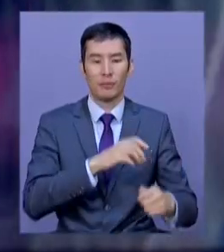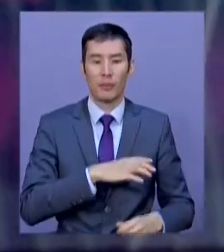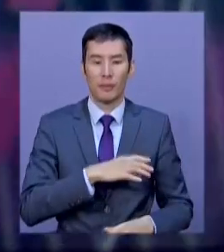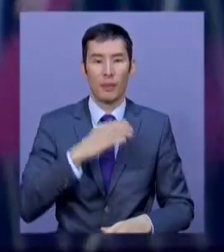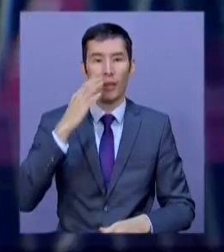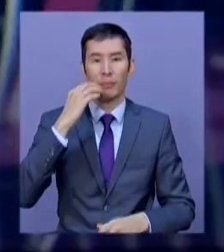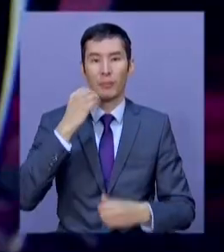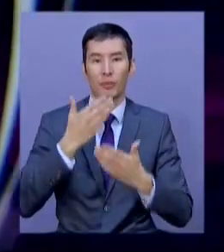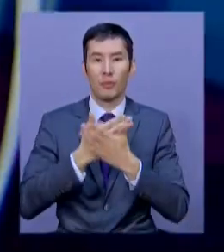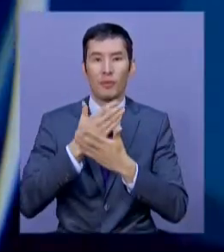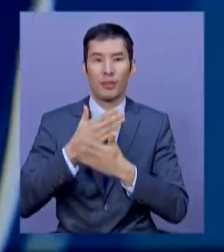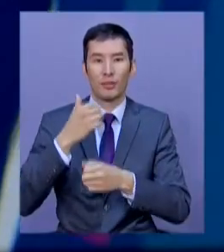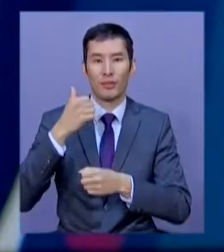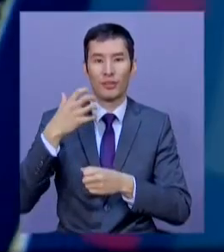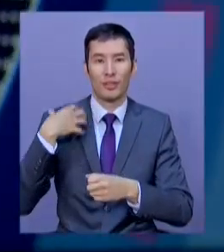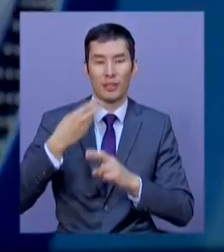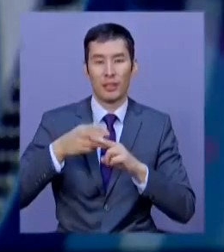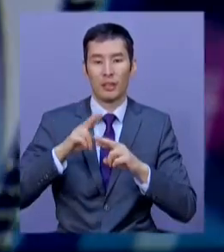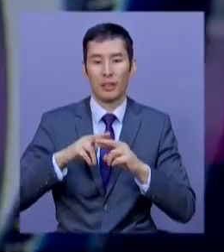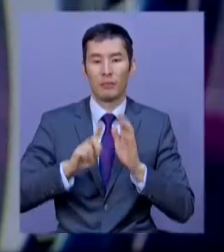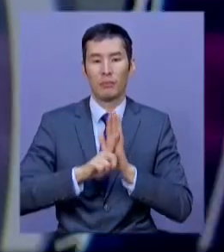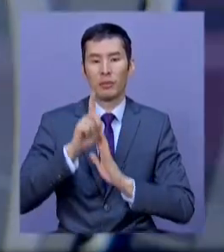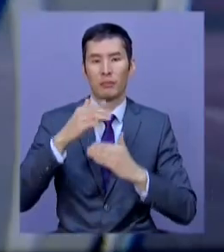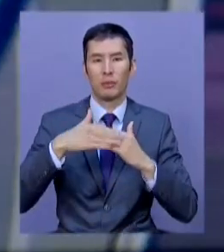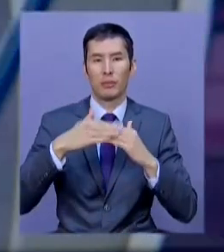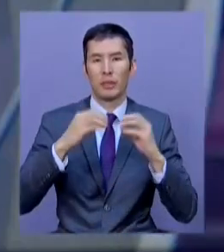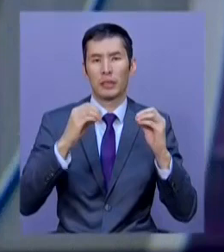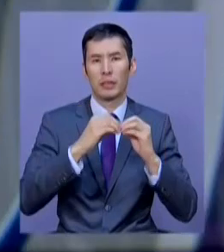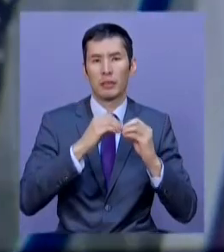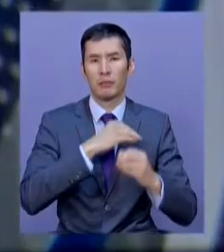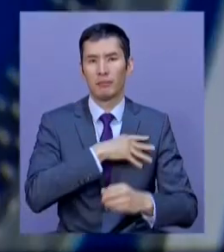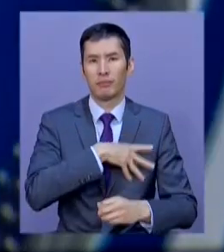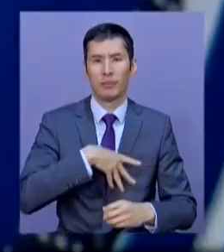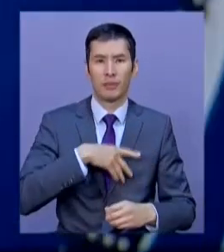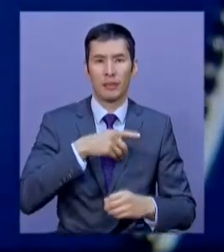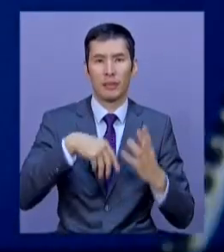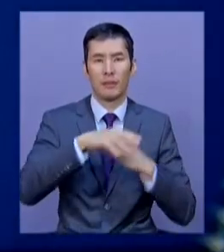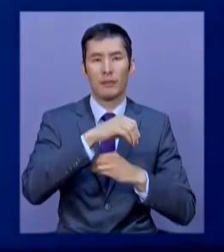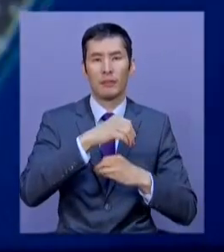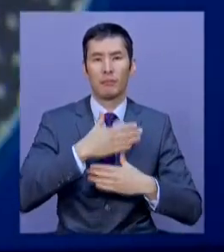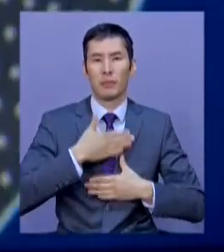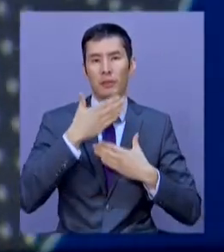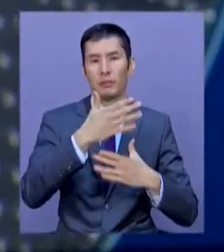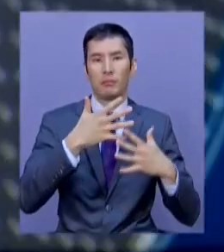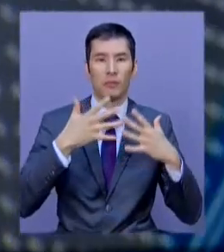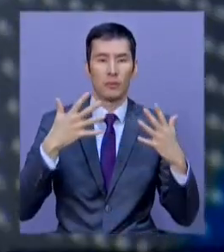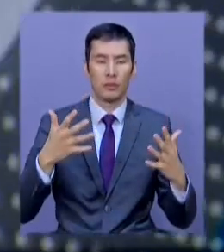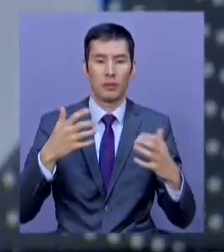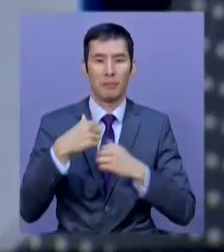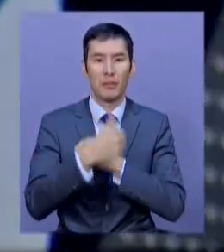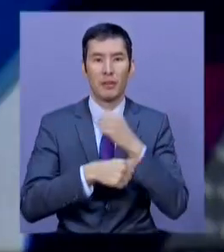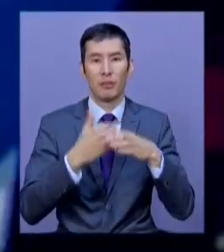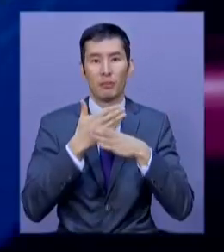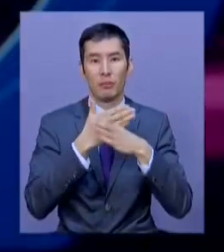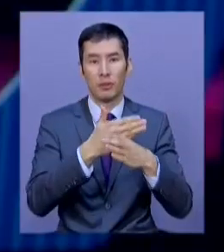Алматы арнасының басшылығы бастаған шара аясында оңға жуық ардагер алғыстан басқа айтарымыз жоқ деді. Материалдық көмектен бұрын иіліп